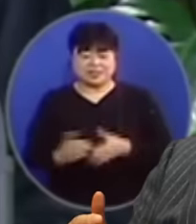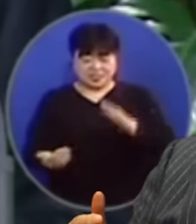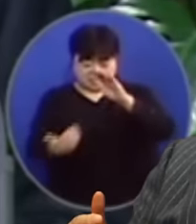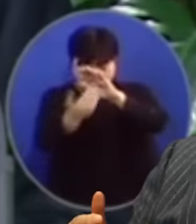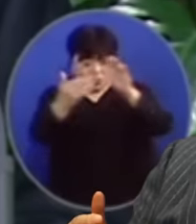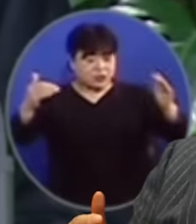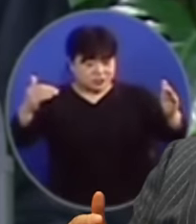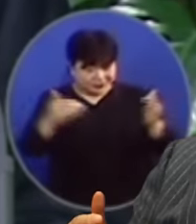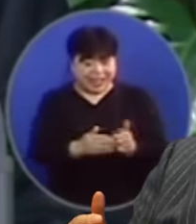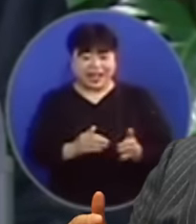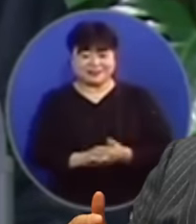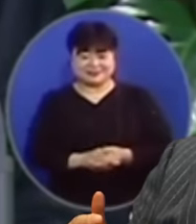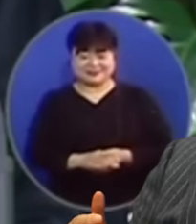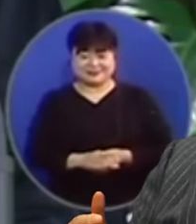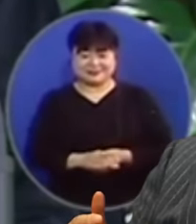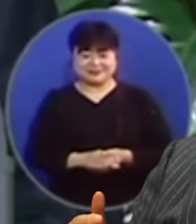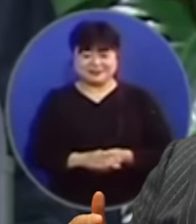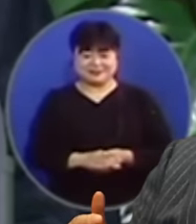이루어졌다고 믿어야 되는 것입니다.